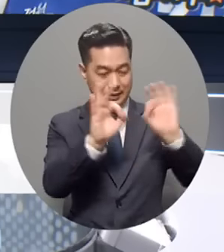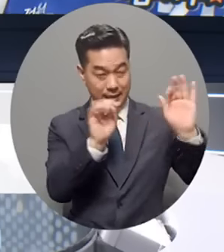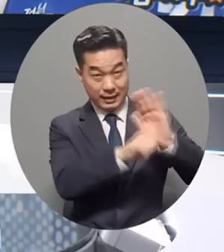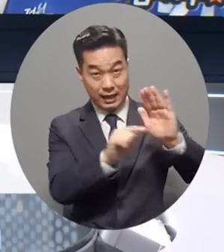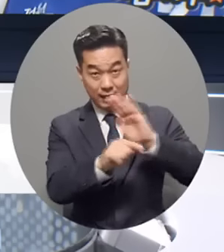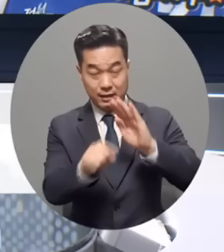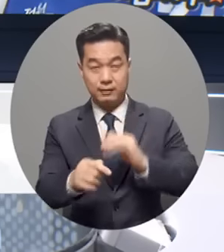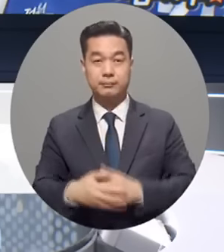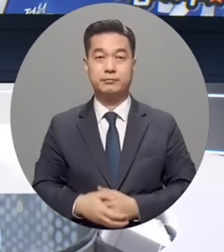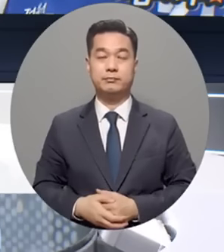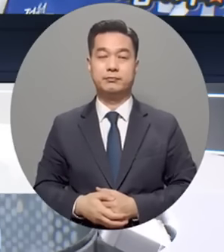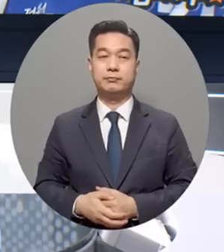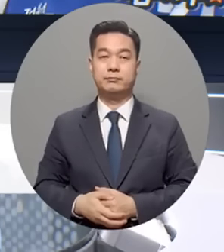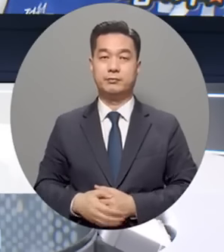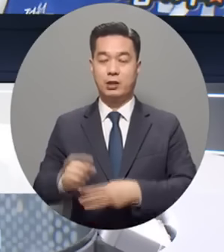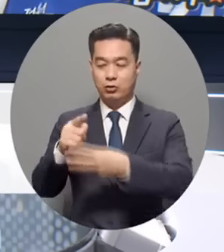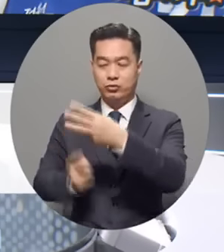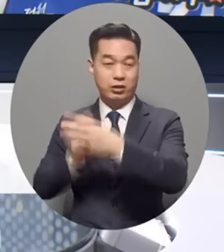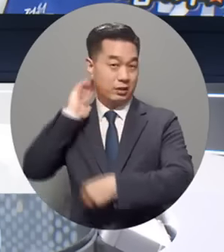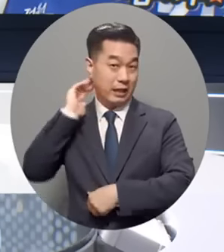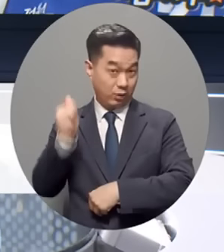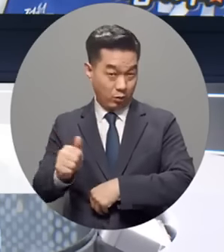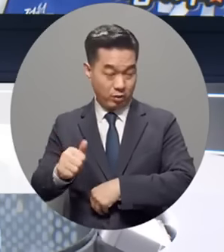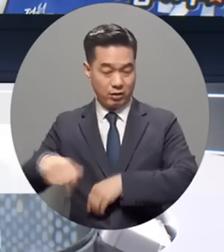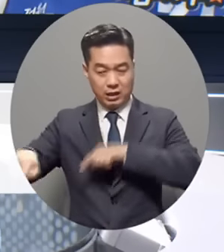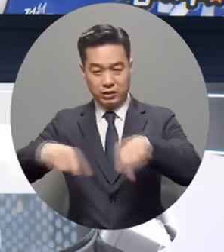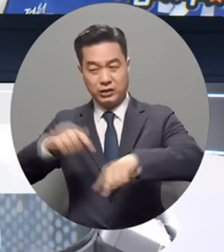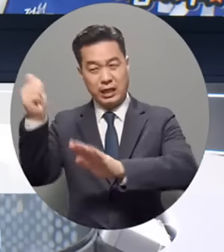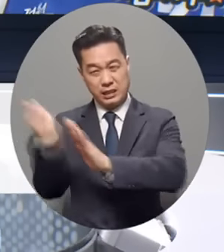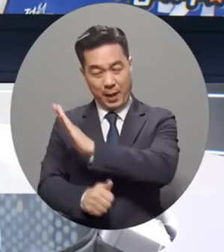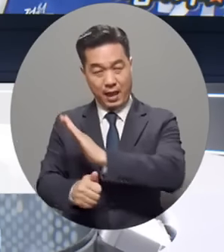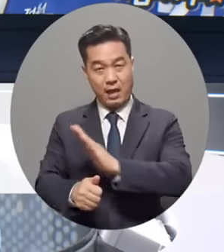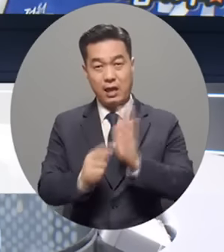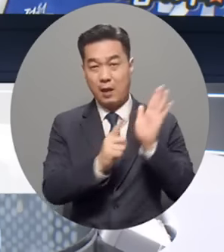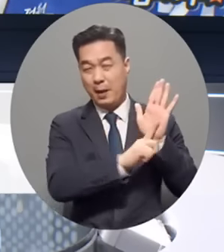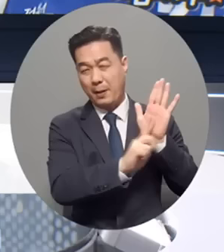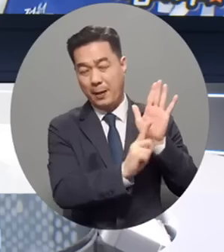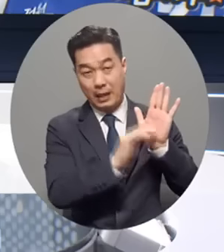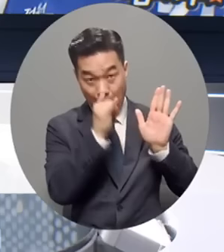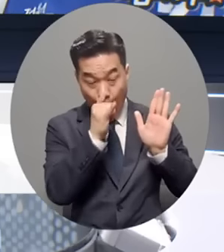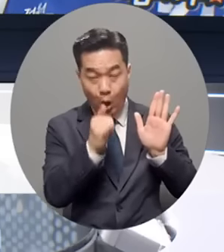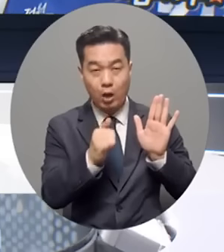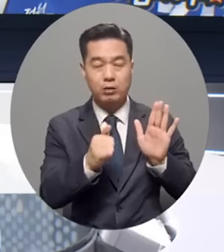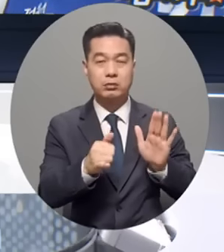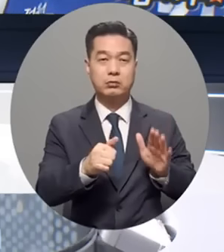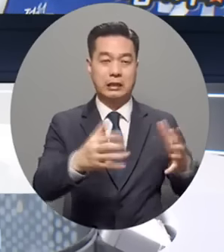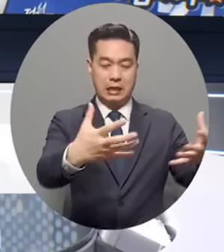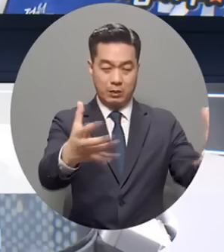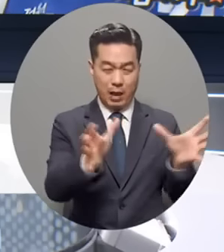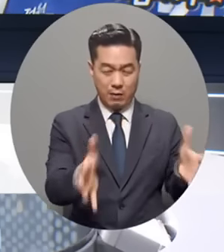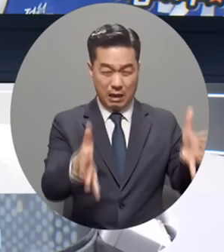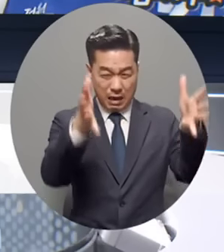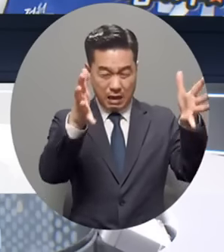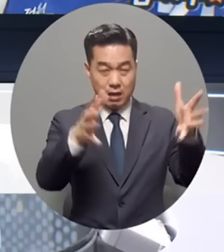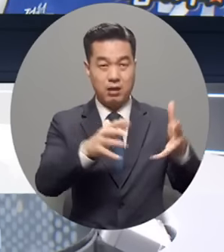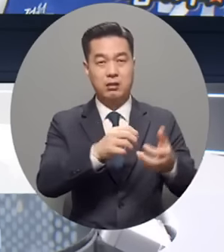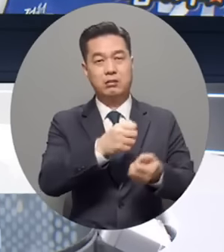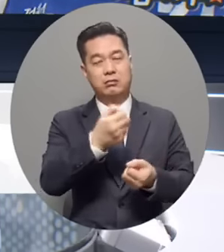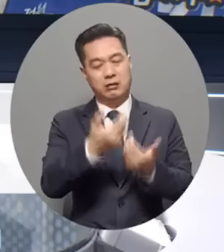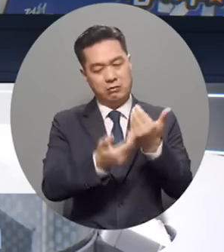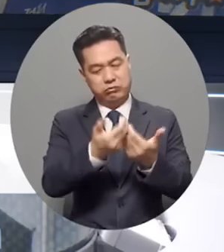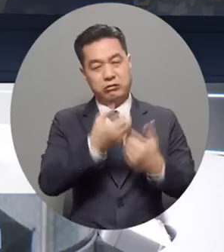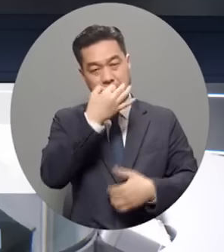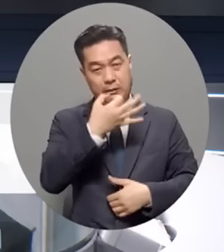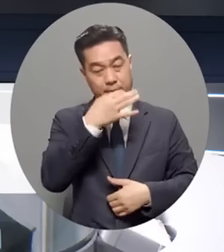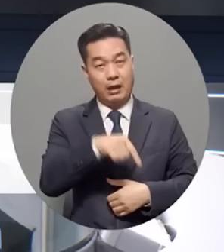부각시켰고 여당의 메가시티 서울 추진으로 인해서 지역 불균형이 심화되고 있다고 강조했습니다. 민주당은 부산 경남